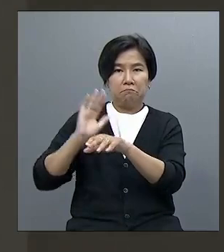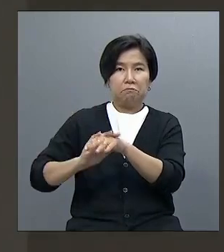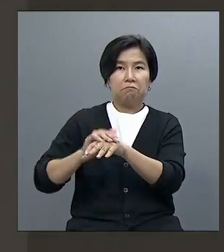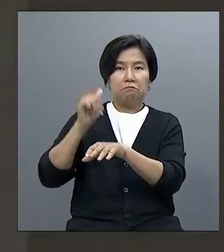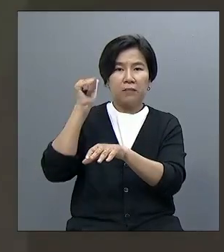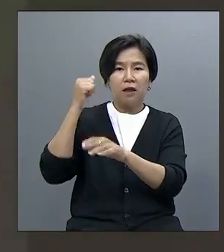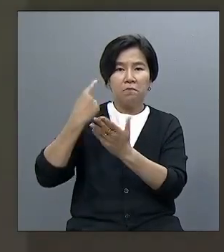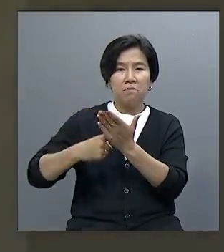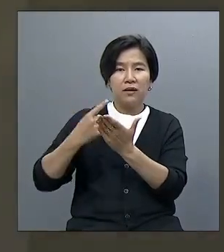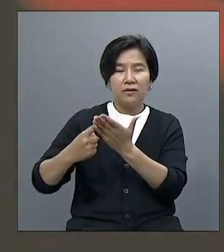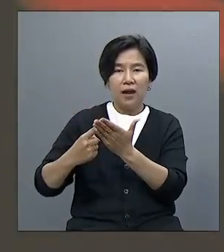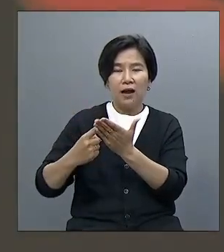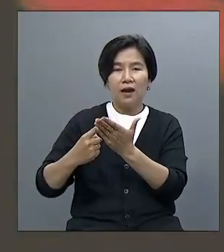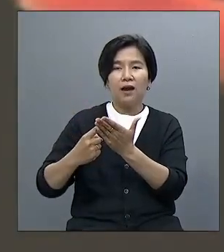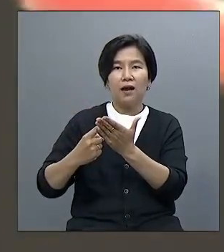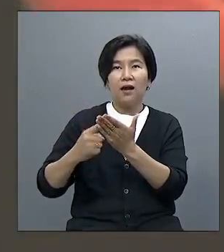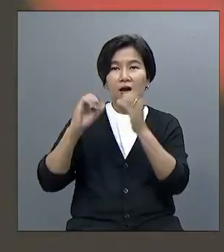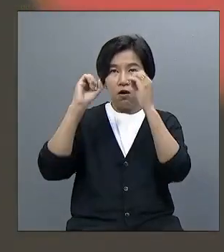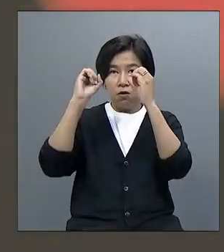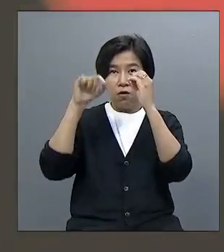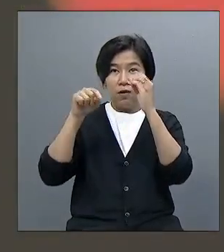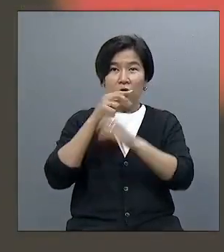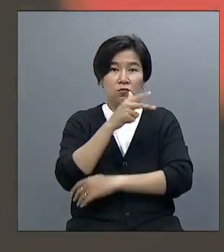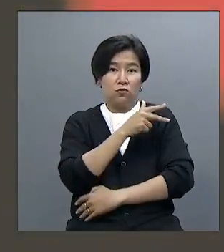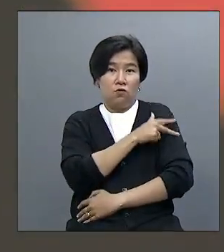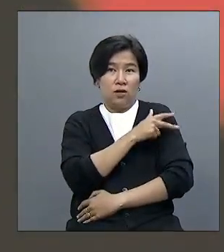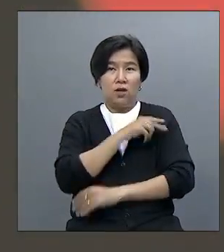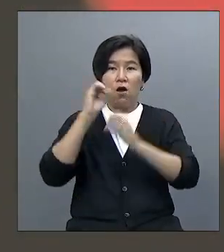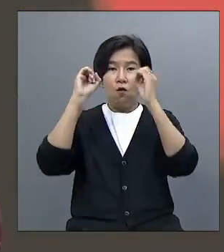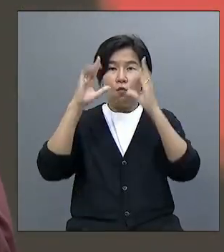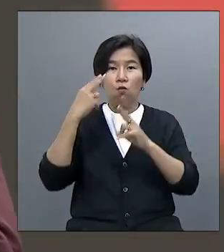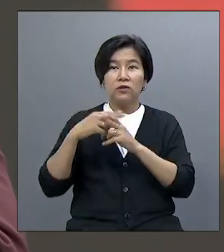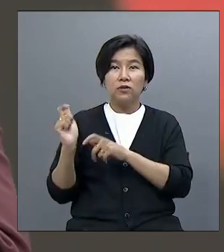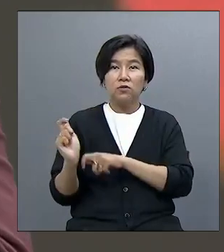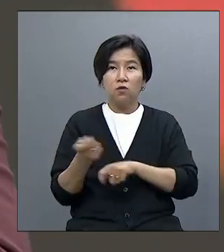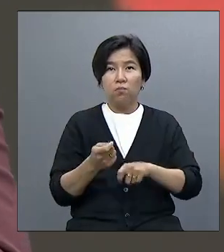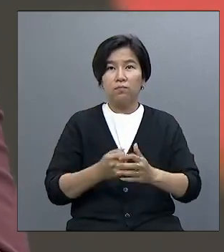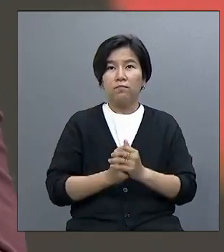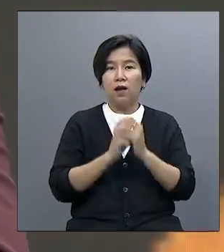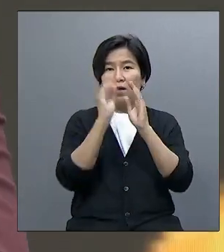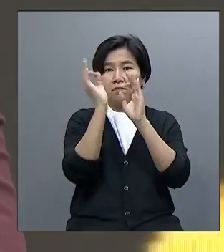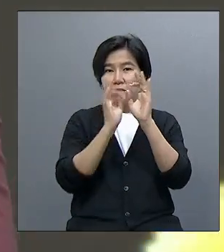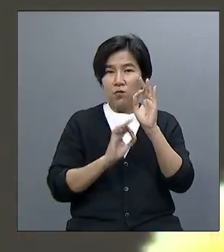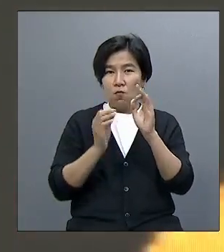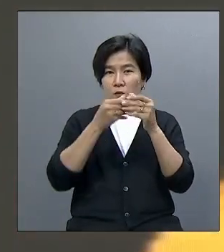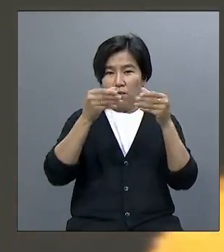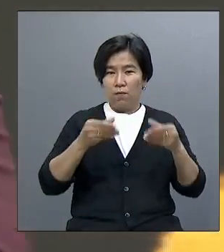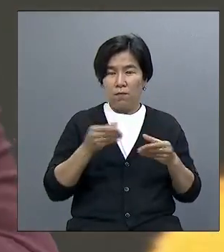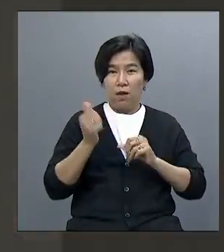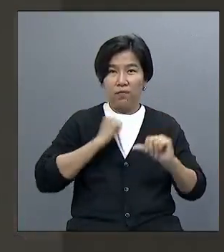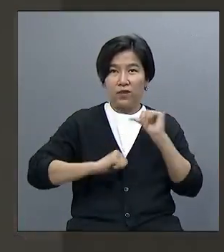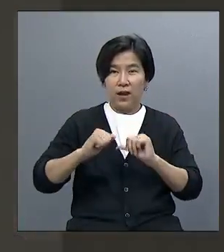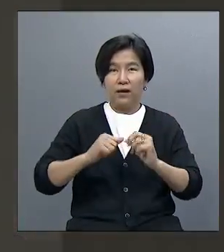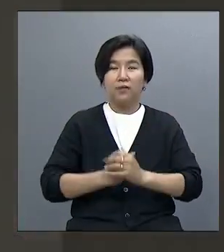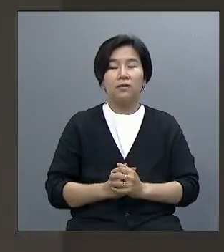บาลุยไฟครับดร.สรรัตน์จิรบวรวิสุทธิ์หรืออาจารย์ก๊อฟครับนักเขียนบทโทรทัศน์และนักวิชาการอิสระครับ สวัสดีครับ ท่าน